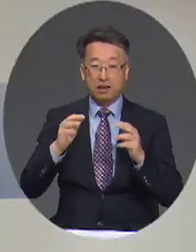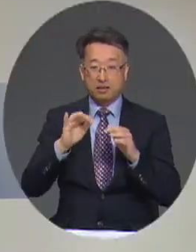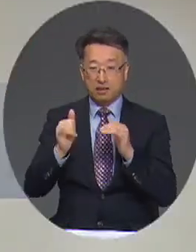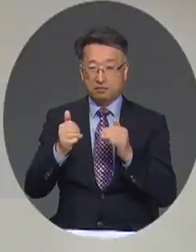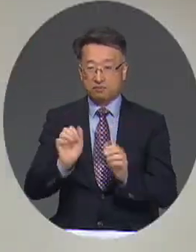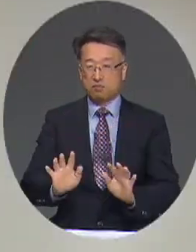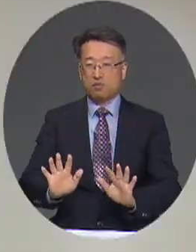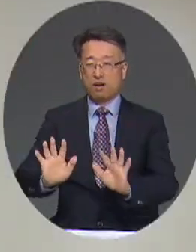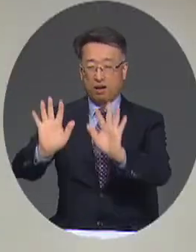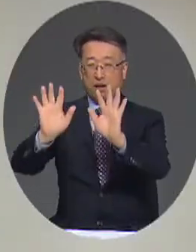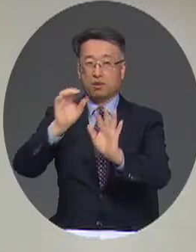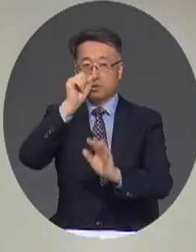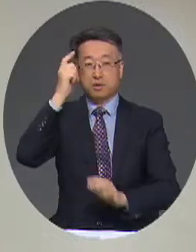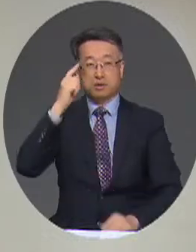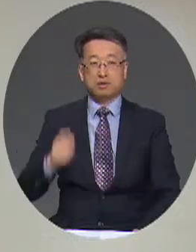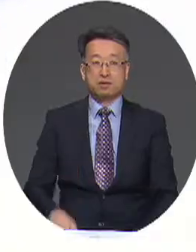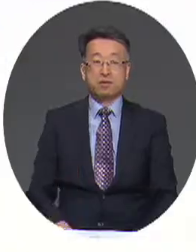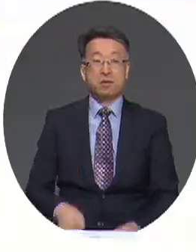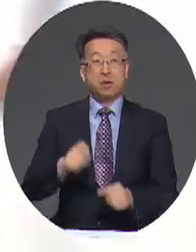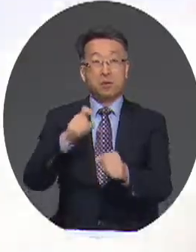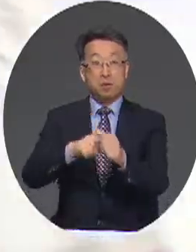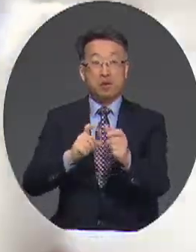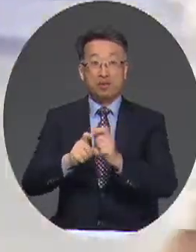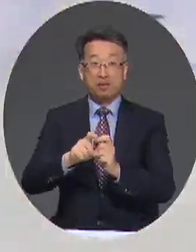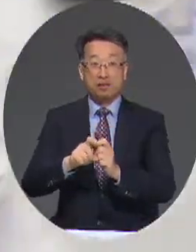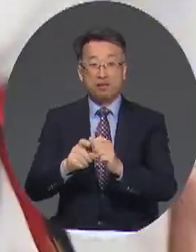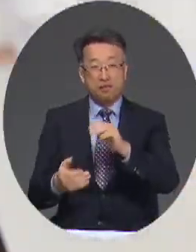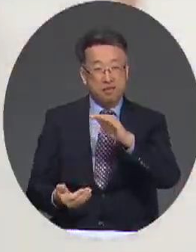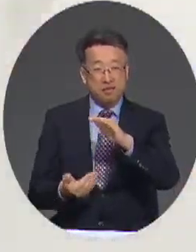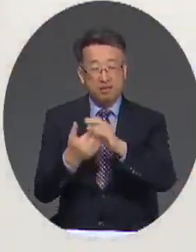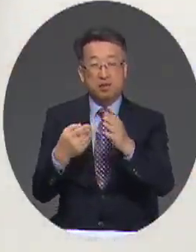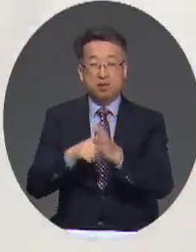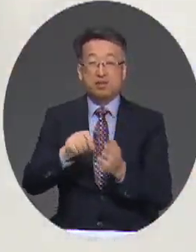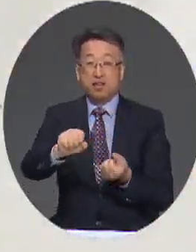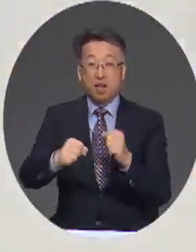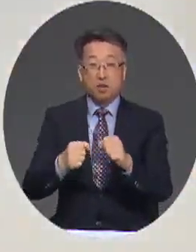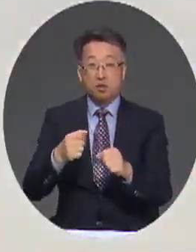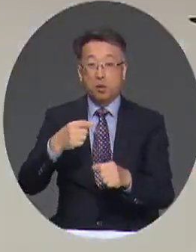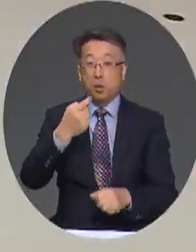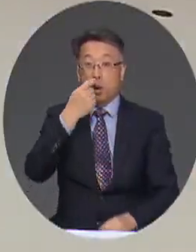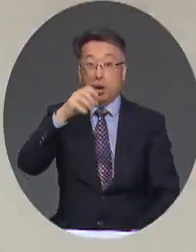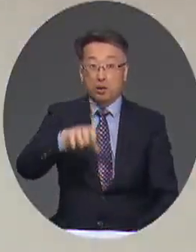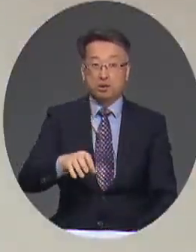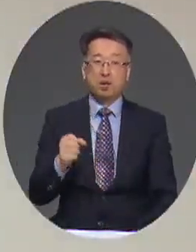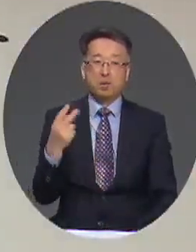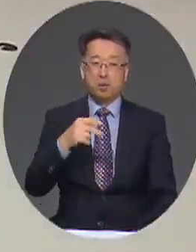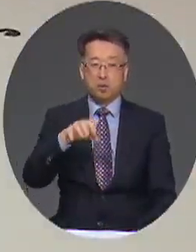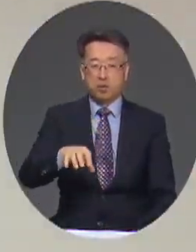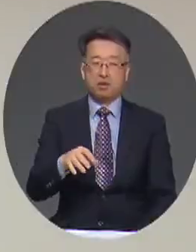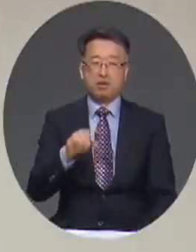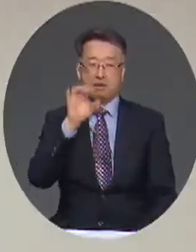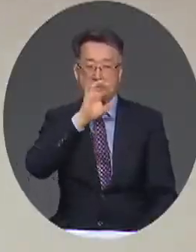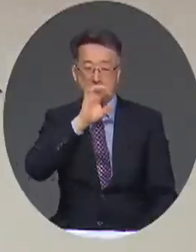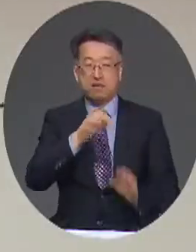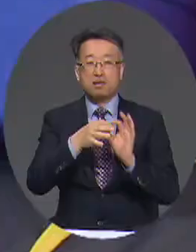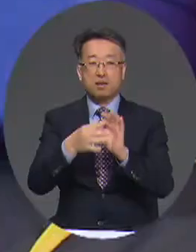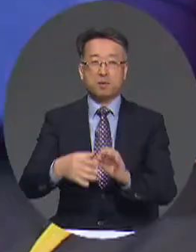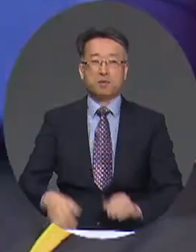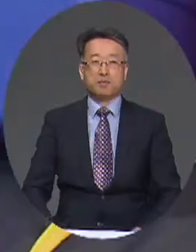있기를. 목표에 한 발짝 더 다가가기 위해 태권도 꿈나무는 오늘도 도장에서 구슬땀을